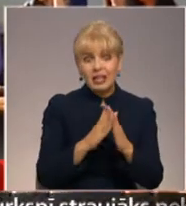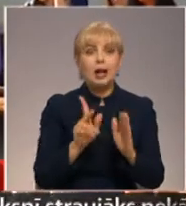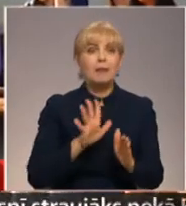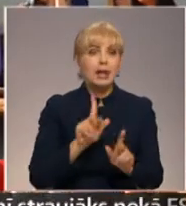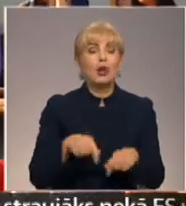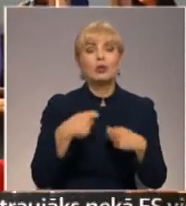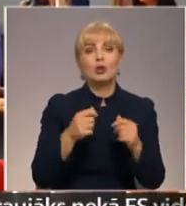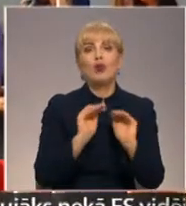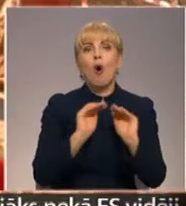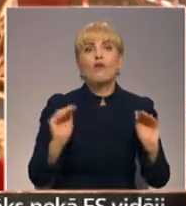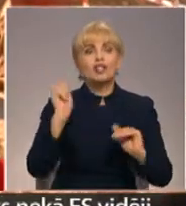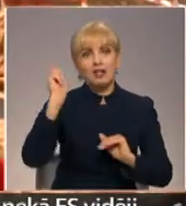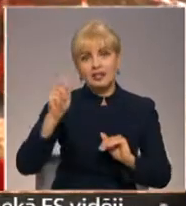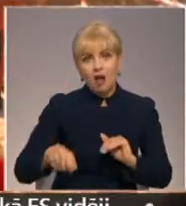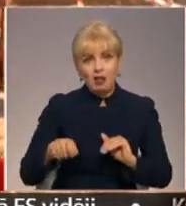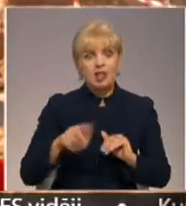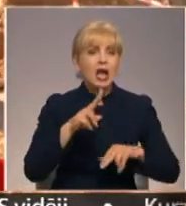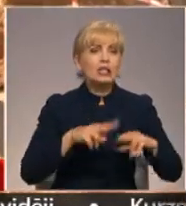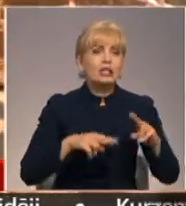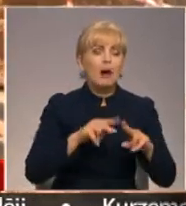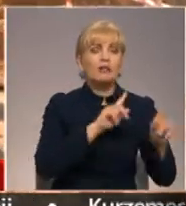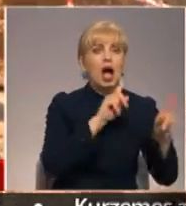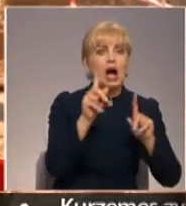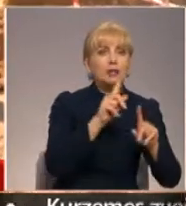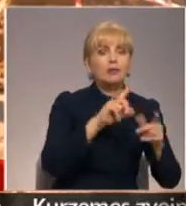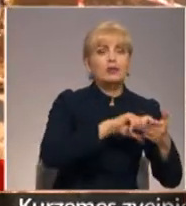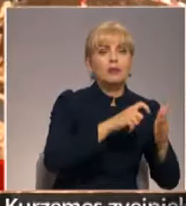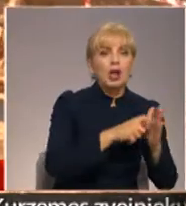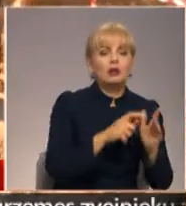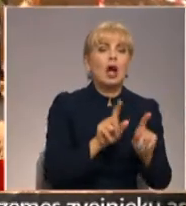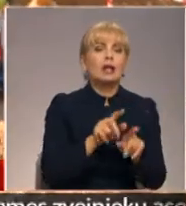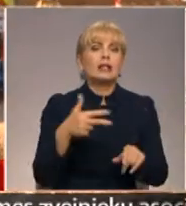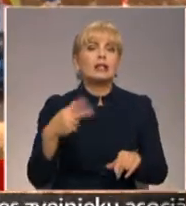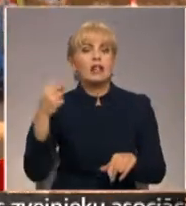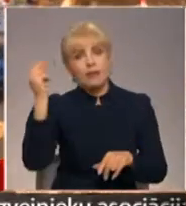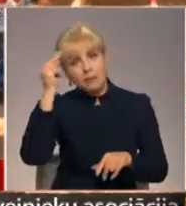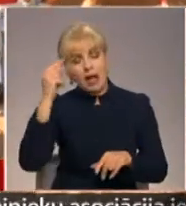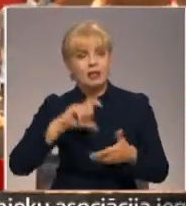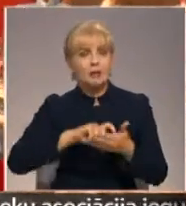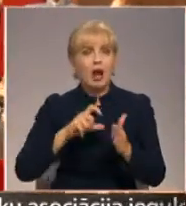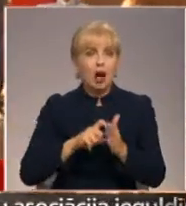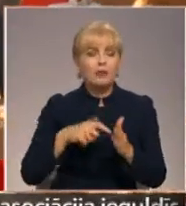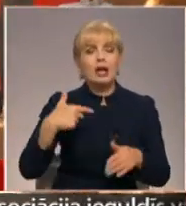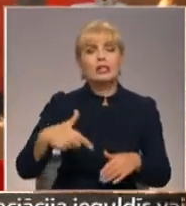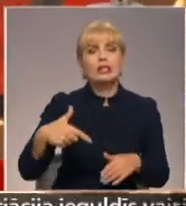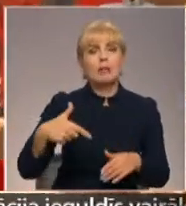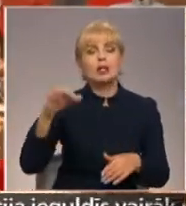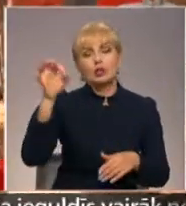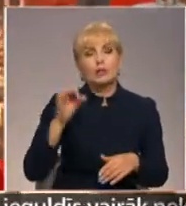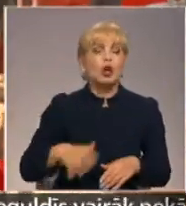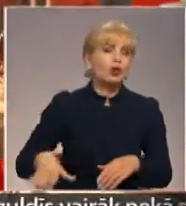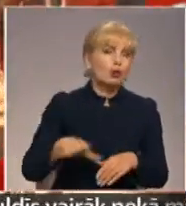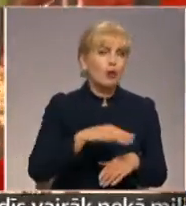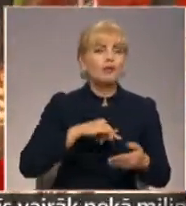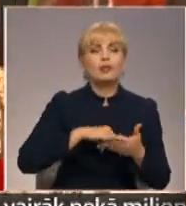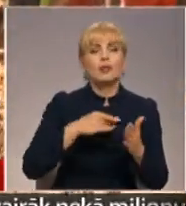dots oficiāls starts, tiks izbūvēts gan administrācijas telpas, gan 32 mācību kabineti, jeb 70% no visa projekta.